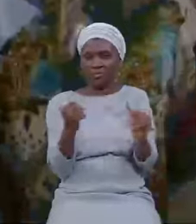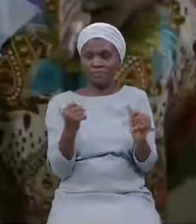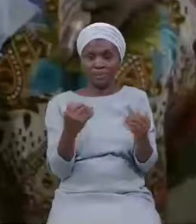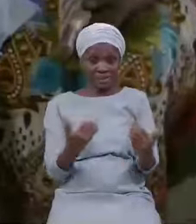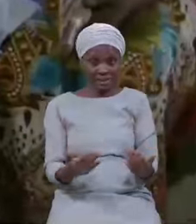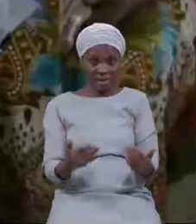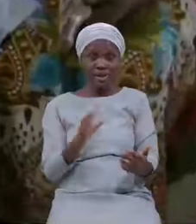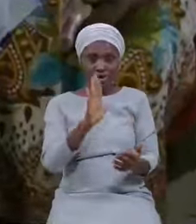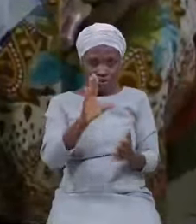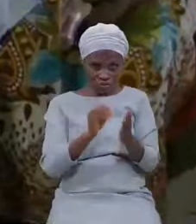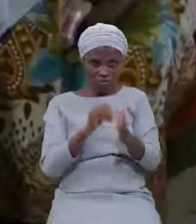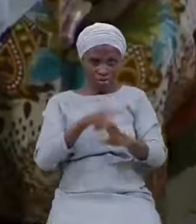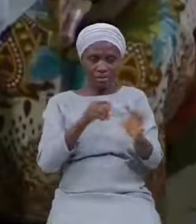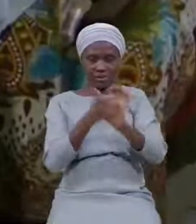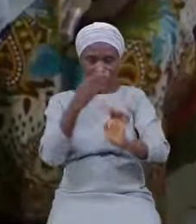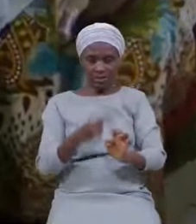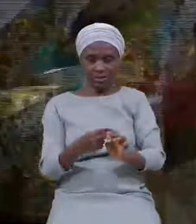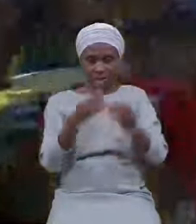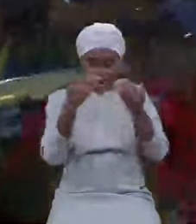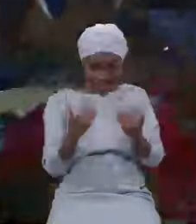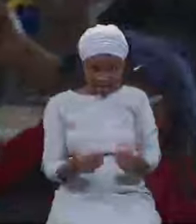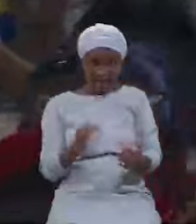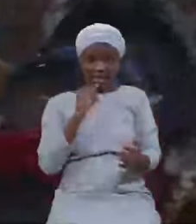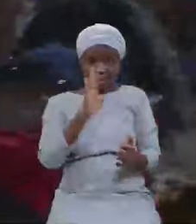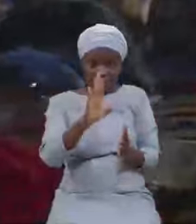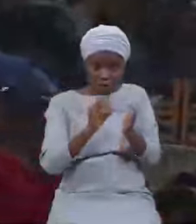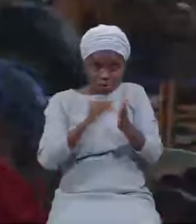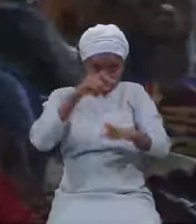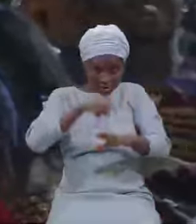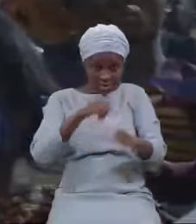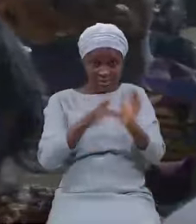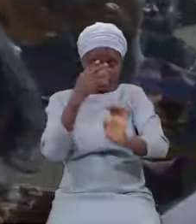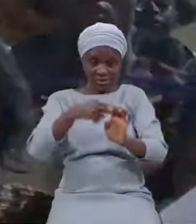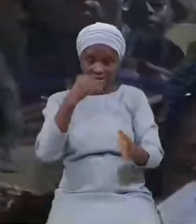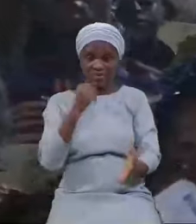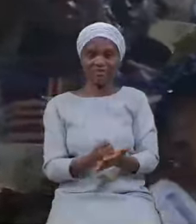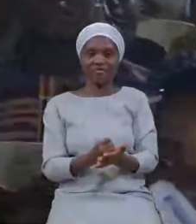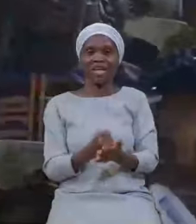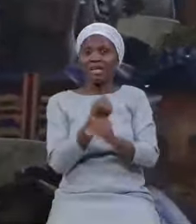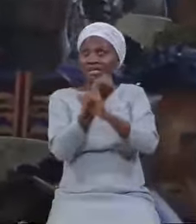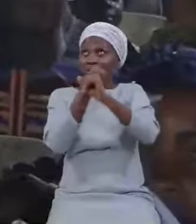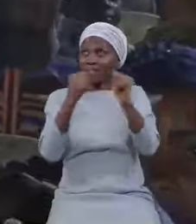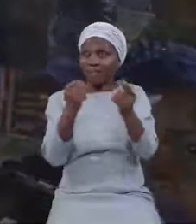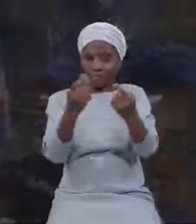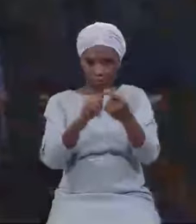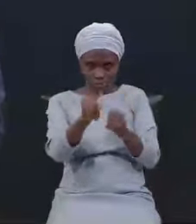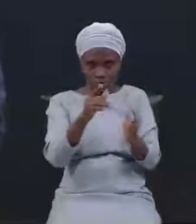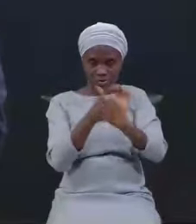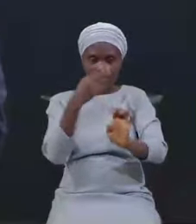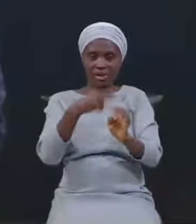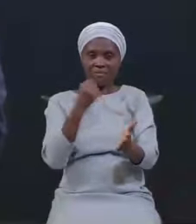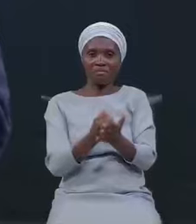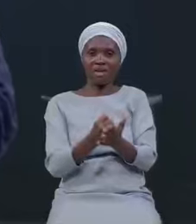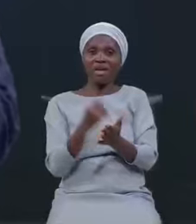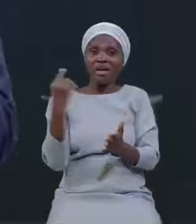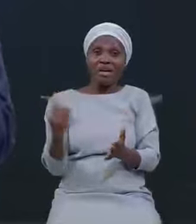soir, c'est ta soirée. Le salut te parviendra. La vie éternelle est venue. La